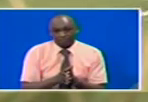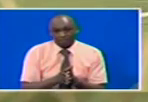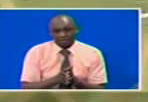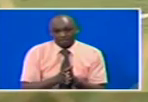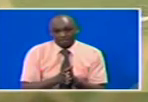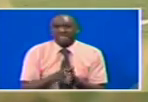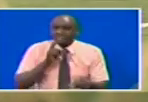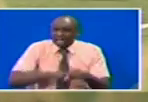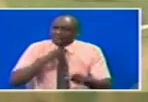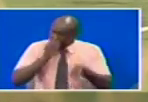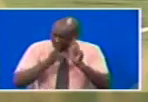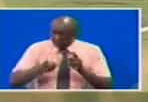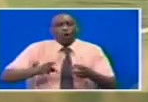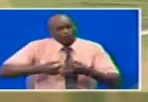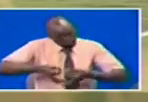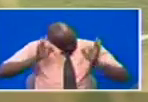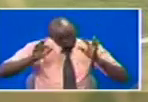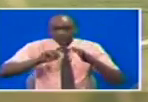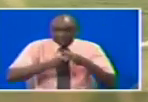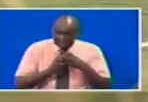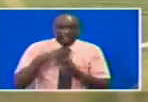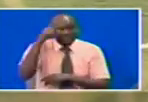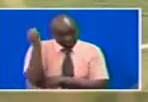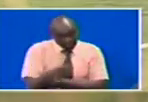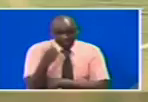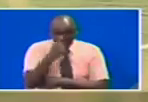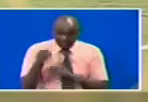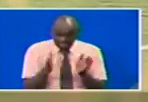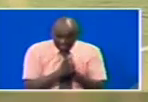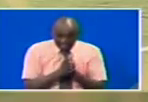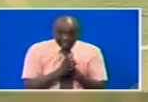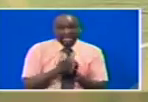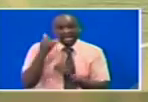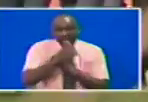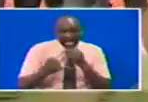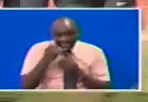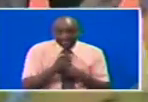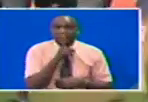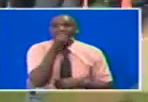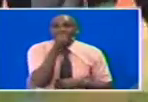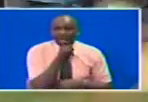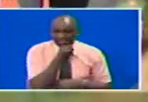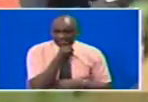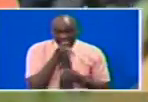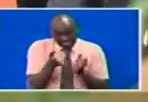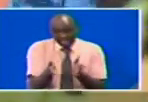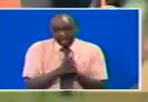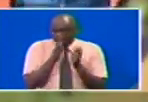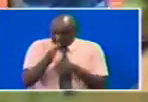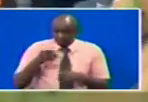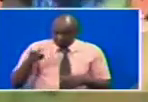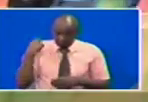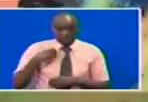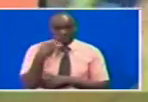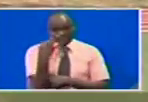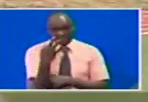Msimu wa riadha utaanza rasmi tarehe 5 mwezi ujao jijini Doha katika msururu wa kwanza wa Diamond League. Mshindi wa nishani ya shaba ya dunia